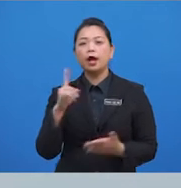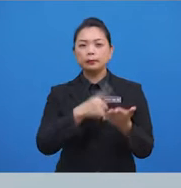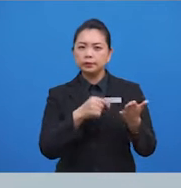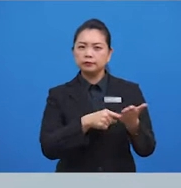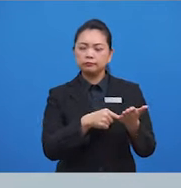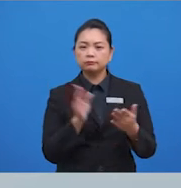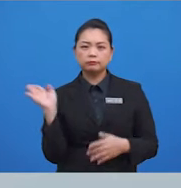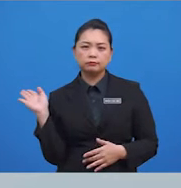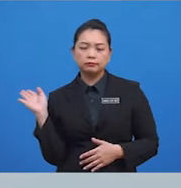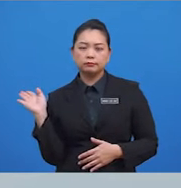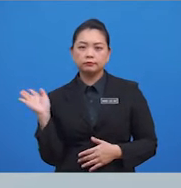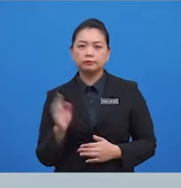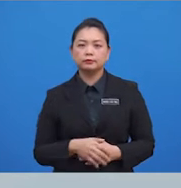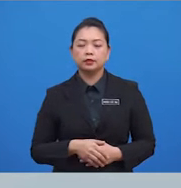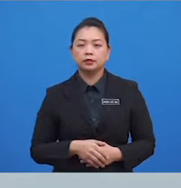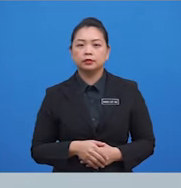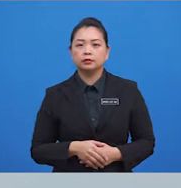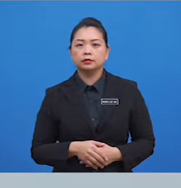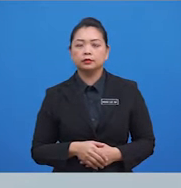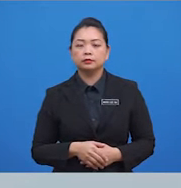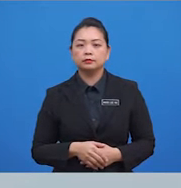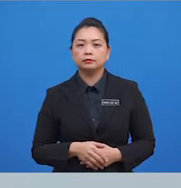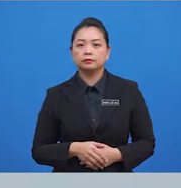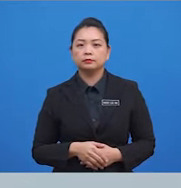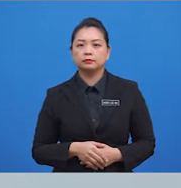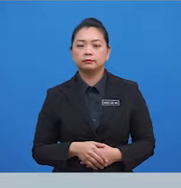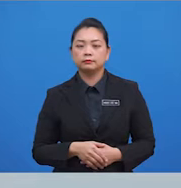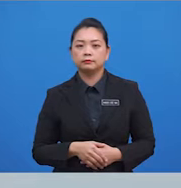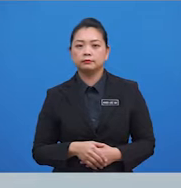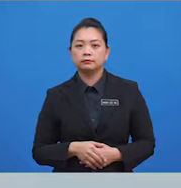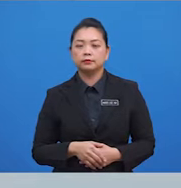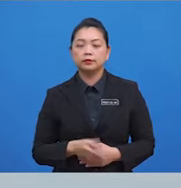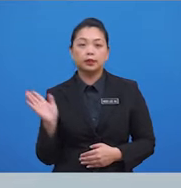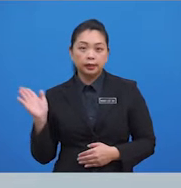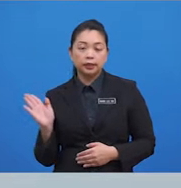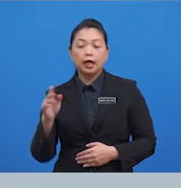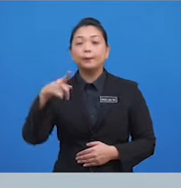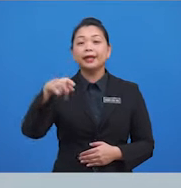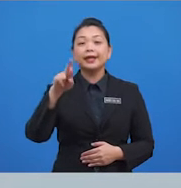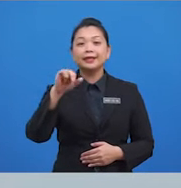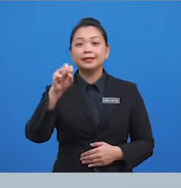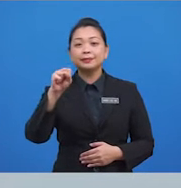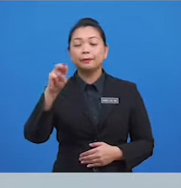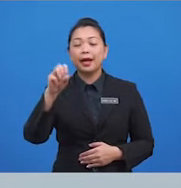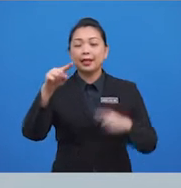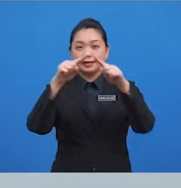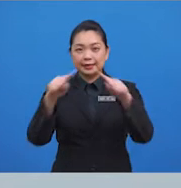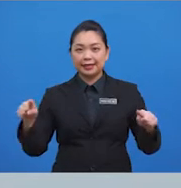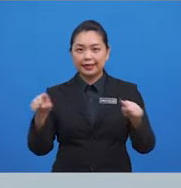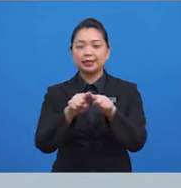Ya, bentuk tiga dimensi yang boleh dibina dari bentangan ini ialah prisma segi tiga.